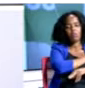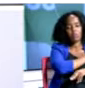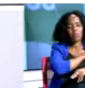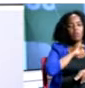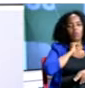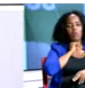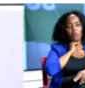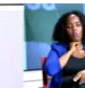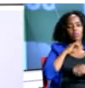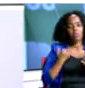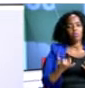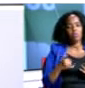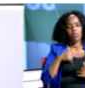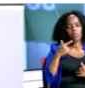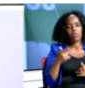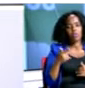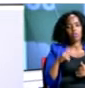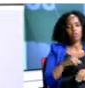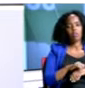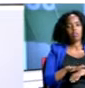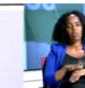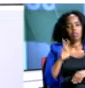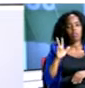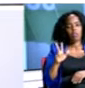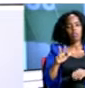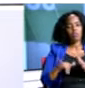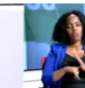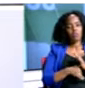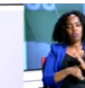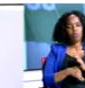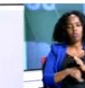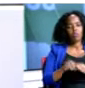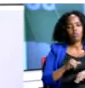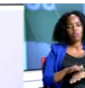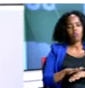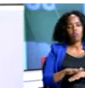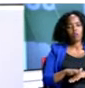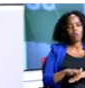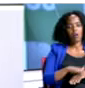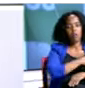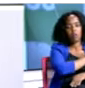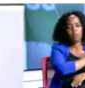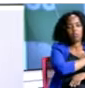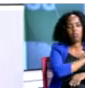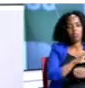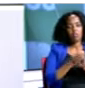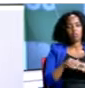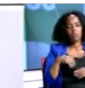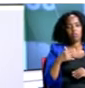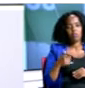jiru. Isaanii erga sekendii 30 keessatti yoo xumuranii haakimootaaf waan dabarsanuu qabaatan